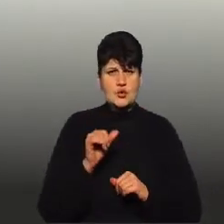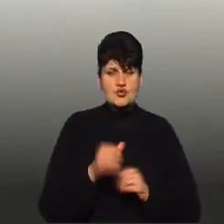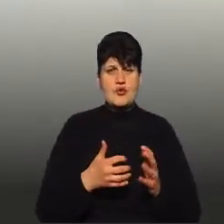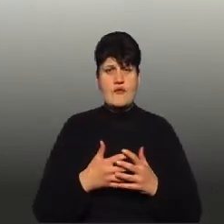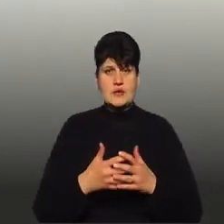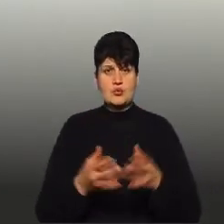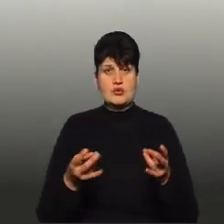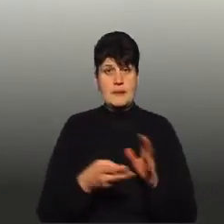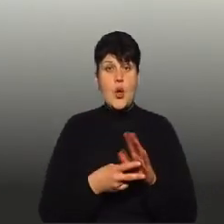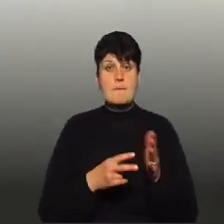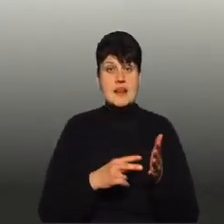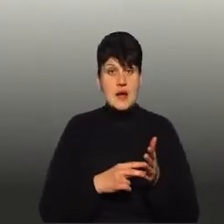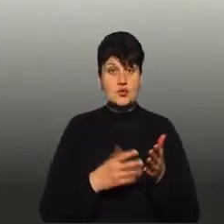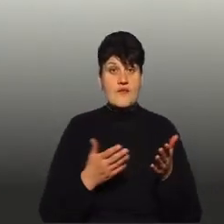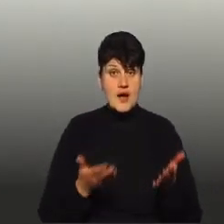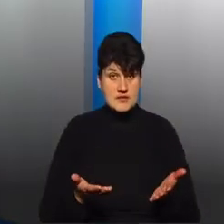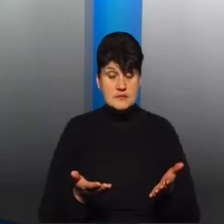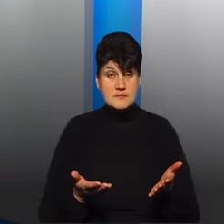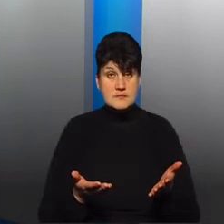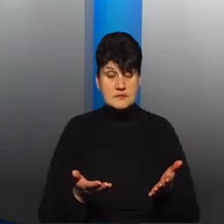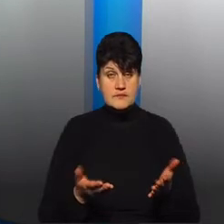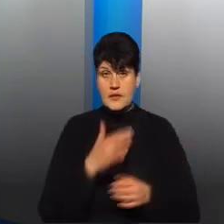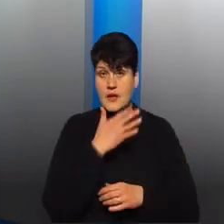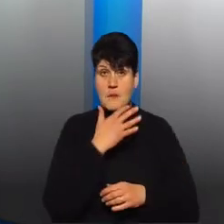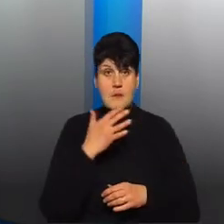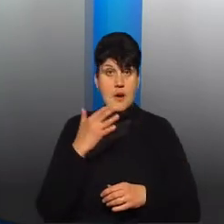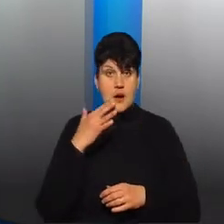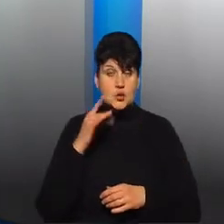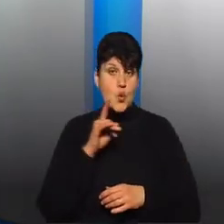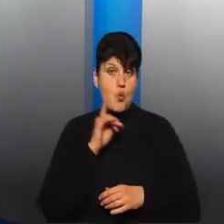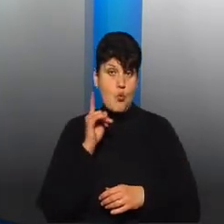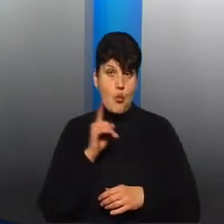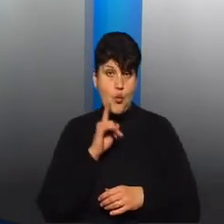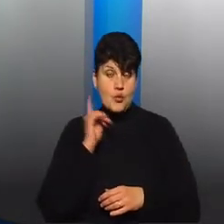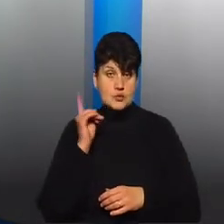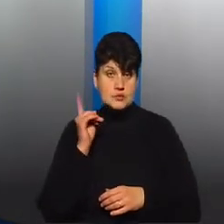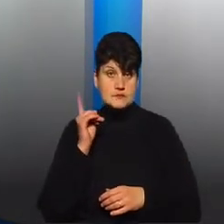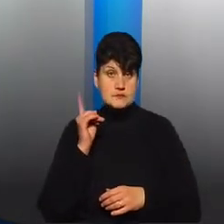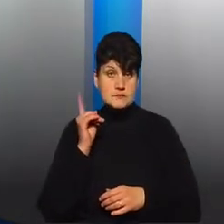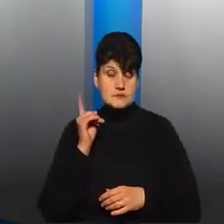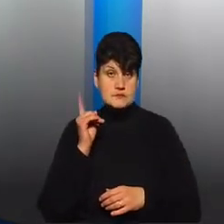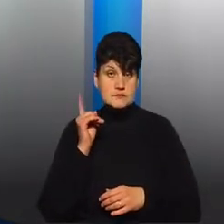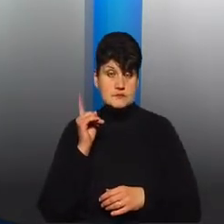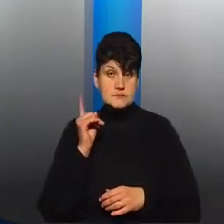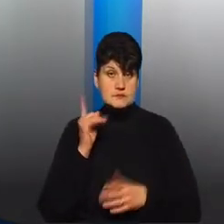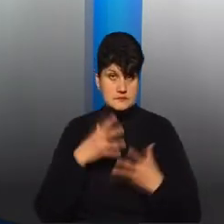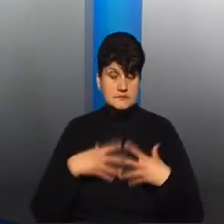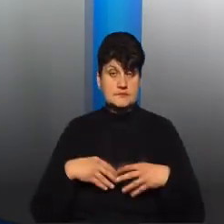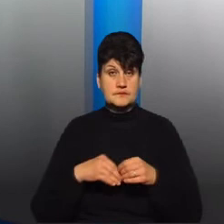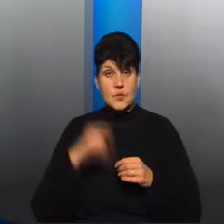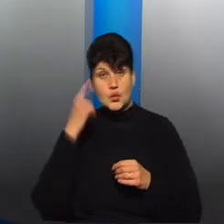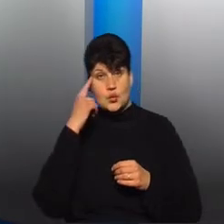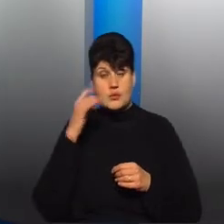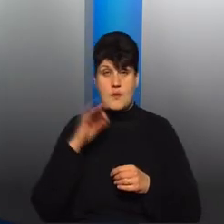не було, і багато молодих подружжя думають про майбутнє, і це